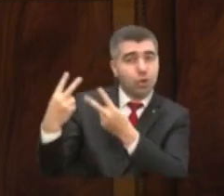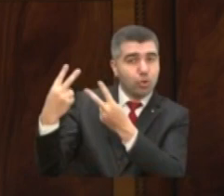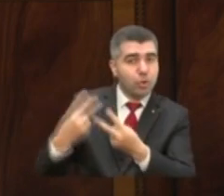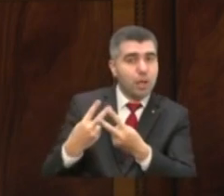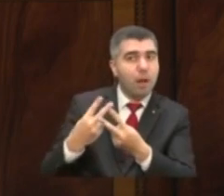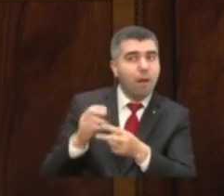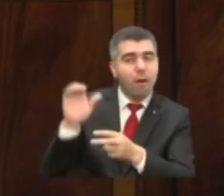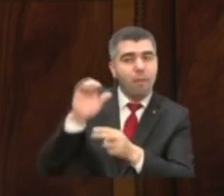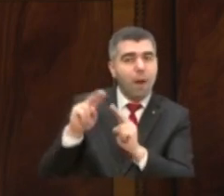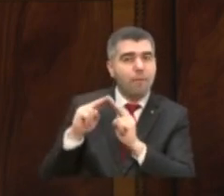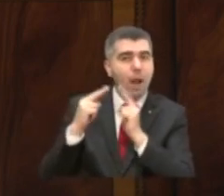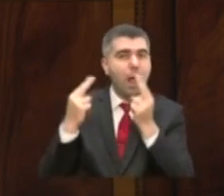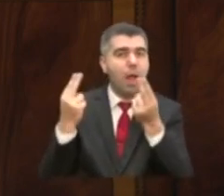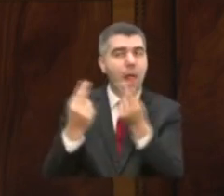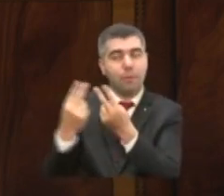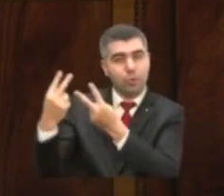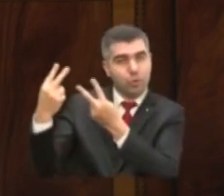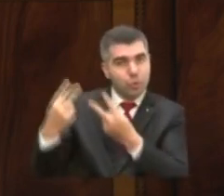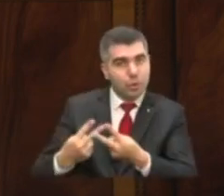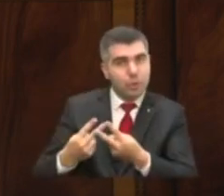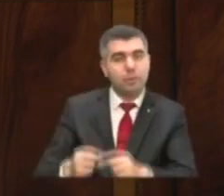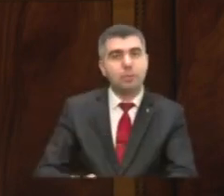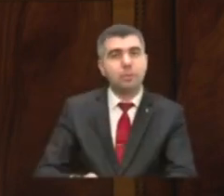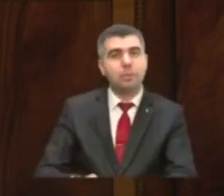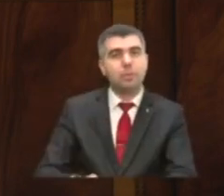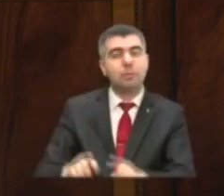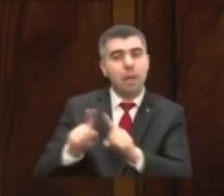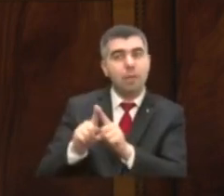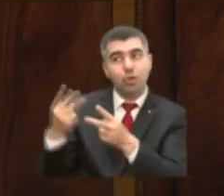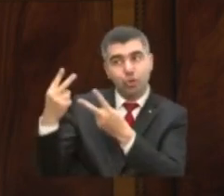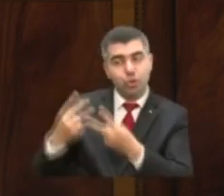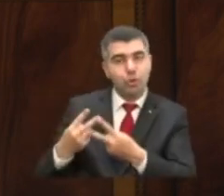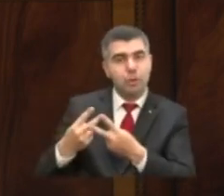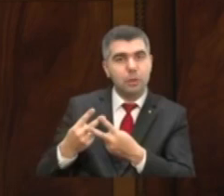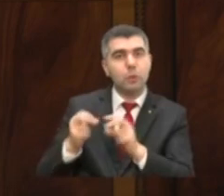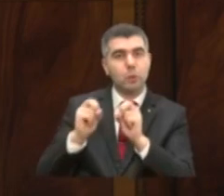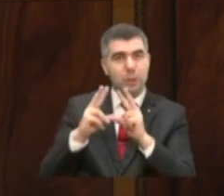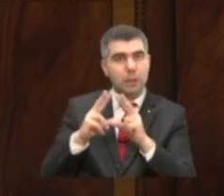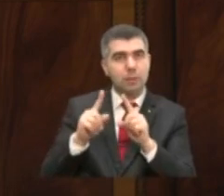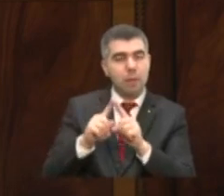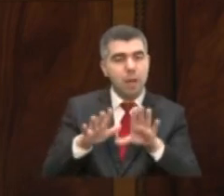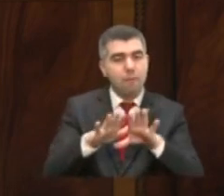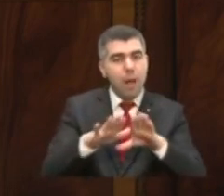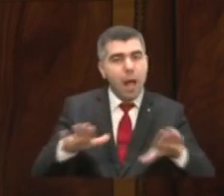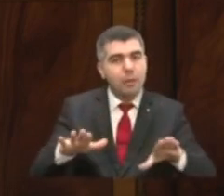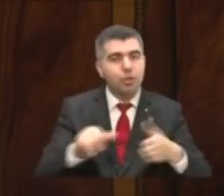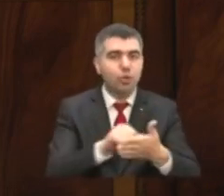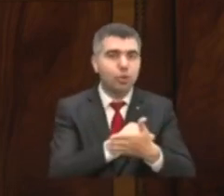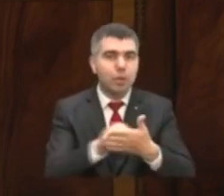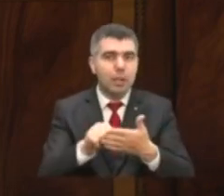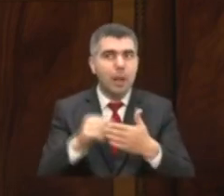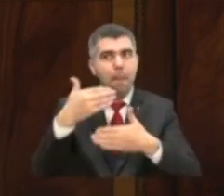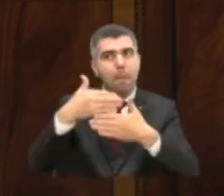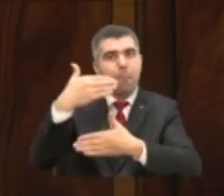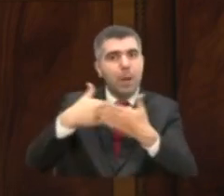ولا بغينا نشجعوه راه لا يعقل يجي رجل باغي يستثمر ويشري عقار في اللي غادي يبني فيه مصنع ديال